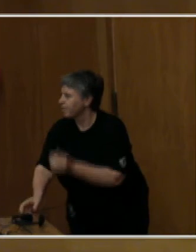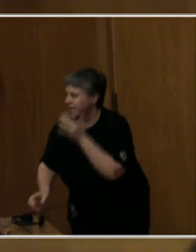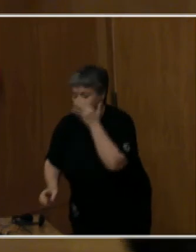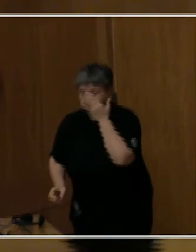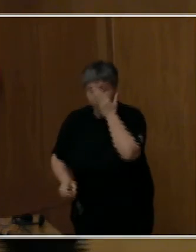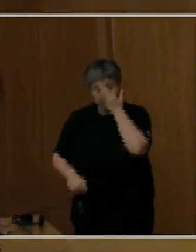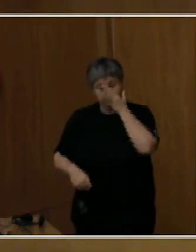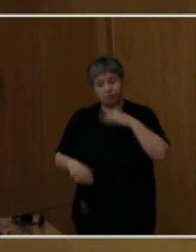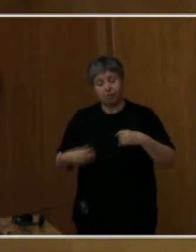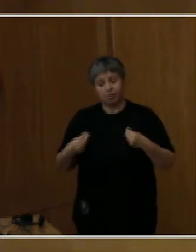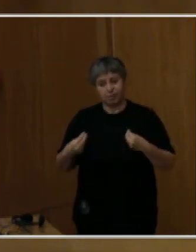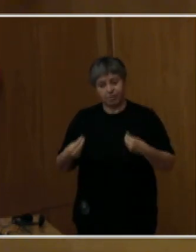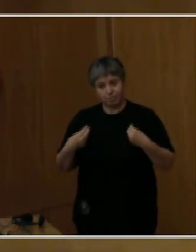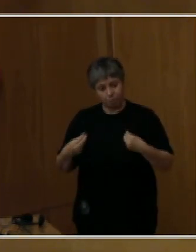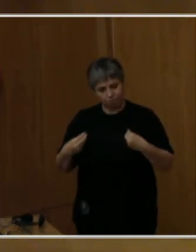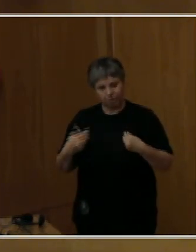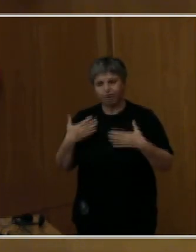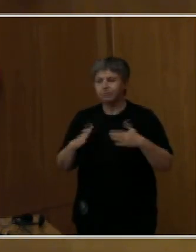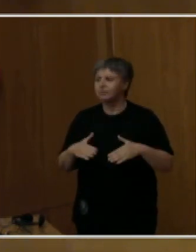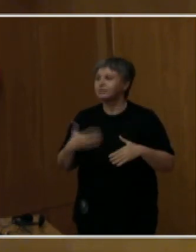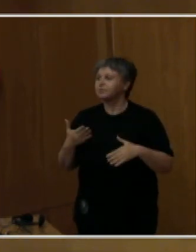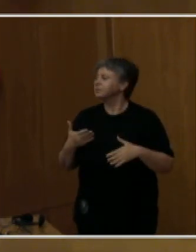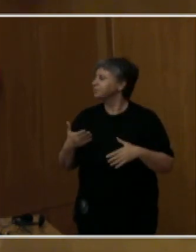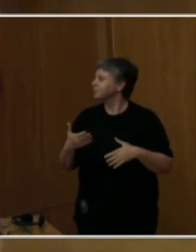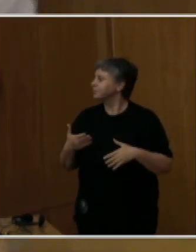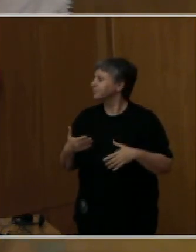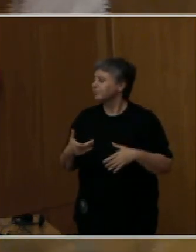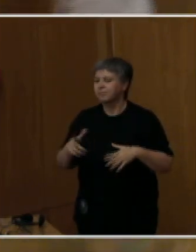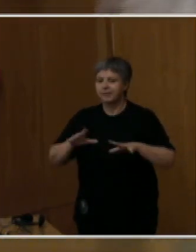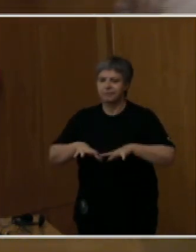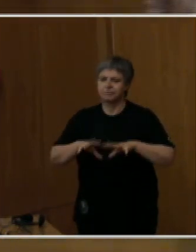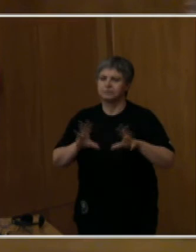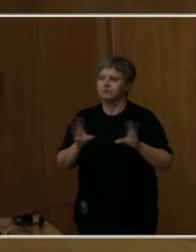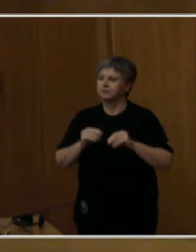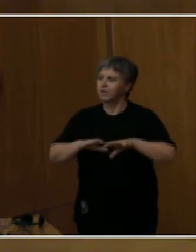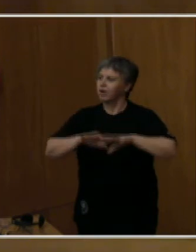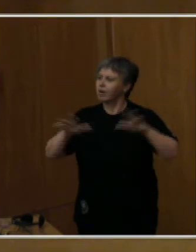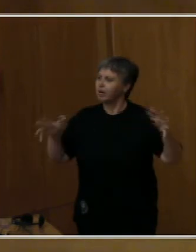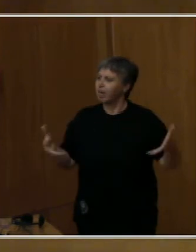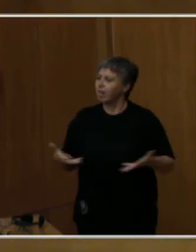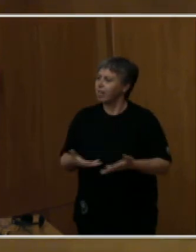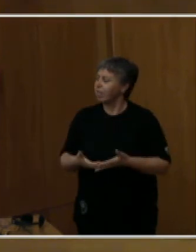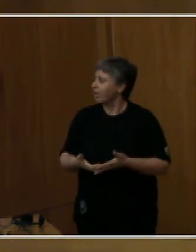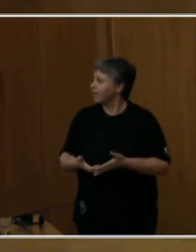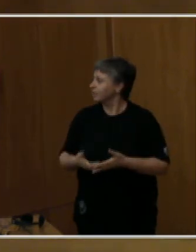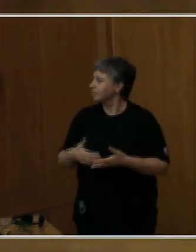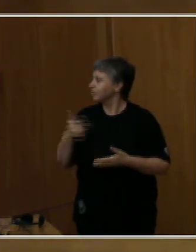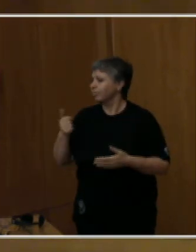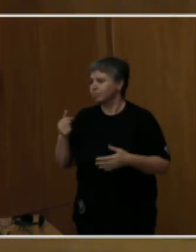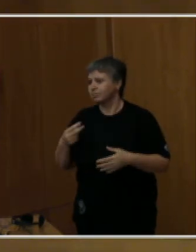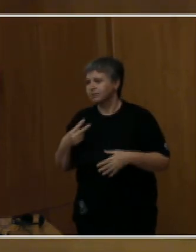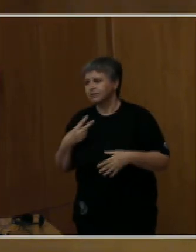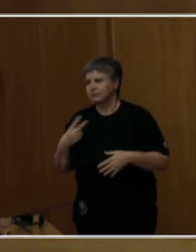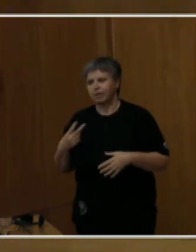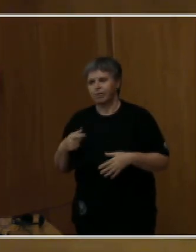Ωραία. Λοιπόν, και αφού μάθαμε λίγο για το δίκτυο και μάθαμε και πόσο μεγάλοι είμαστε που θυμόμαστε το faxing στα